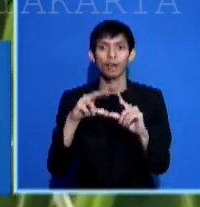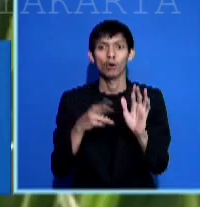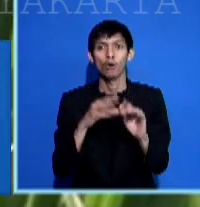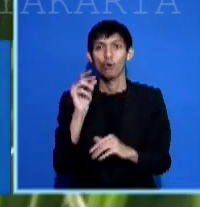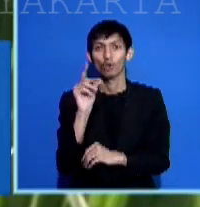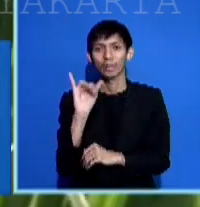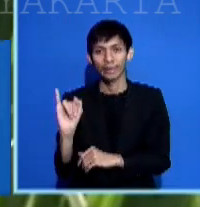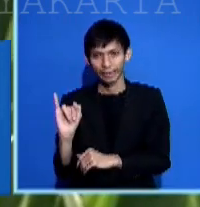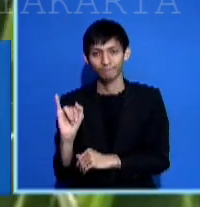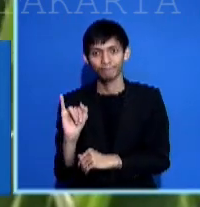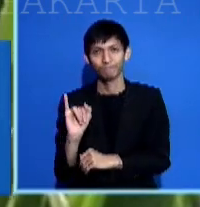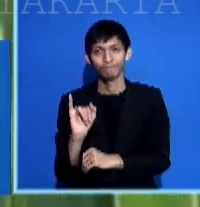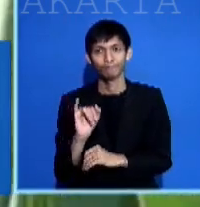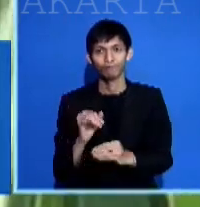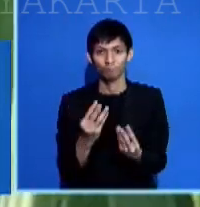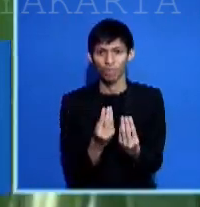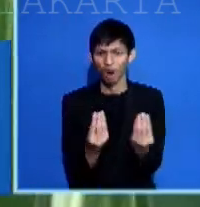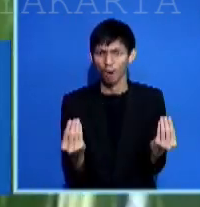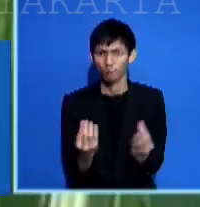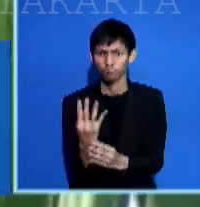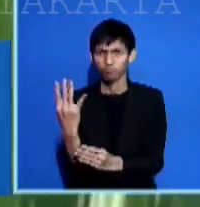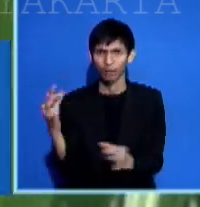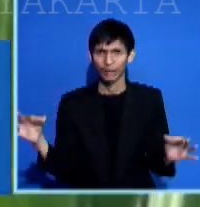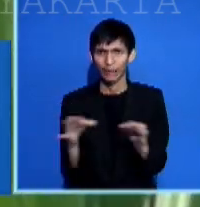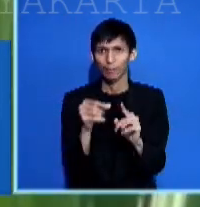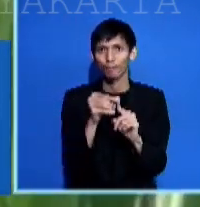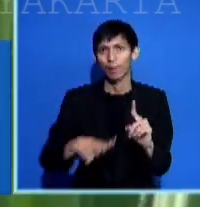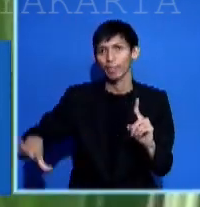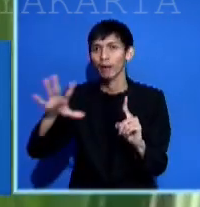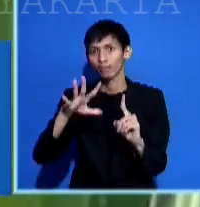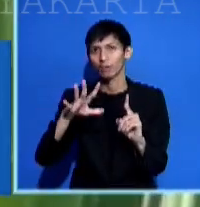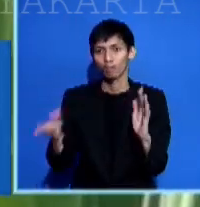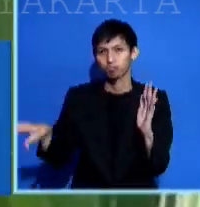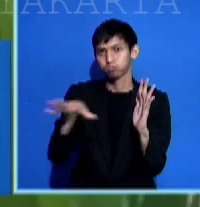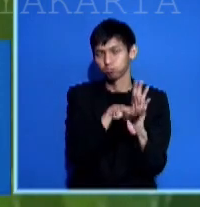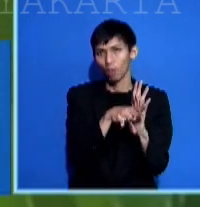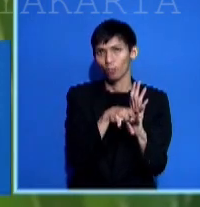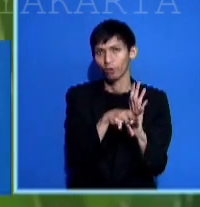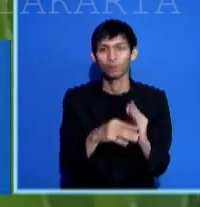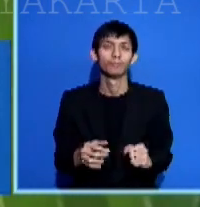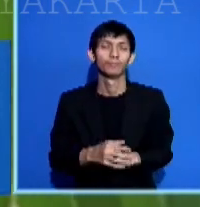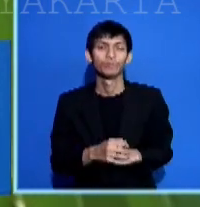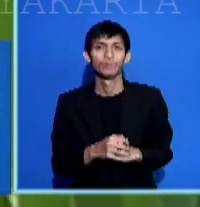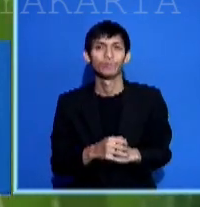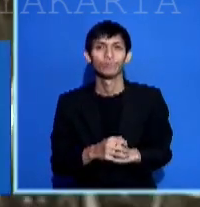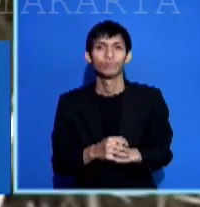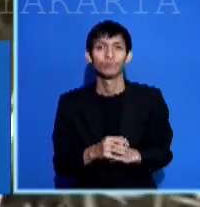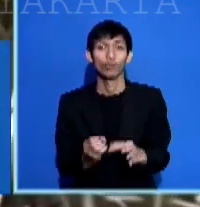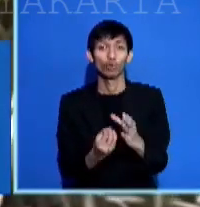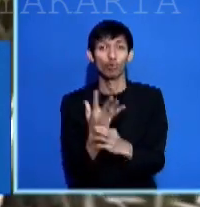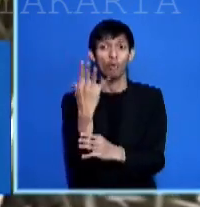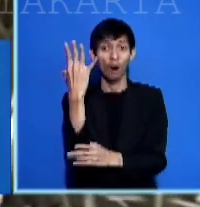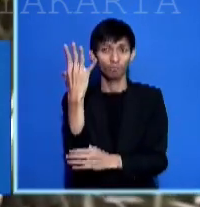pancen kathah tu ING laladan pinggiring seganten kepara ING sakinggiling SII ingkang cengkar taneman Menik Ugi saget tuwuh Kani